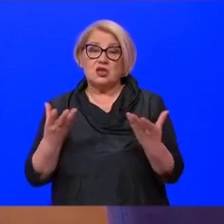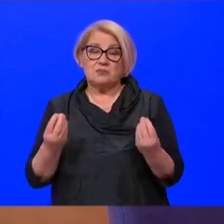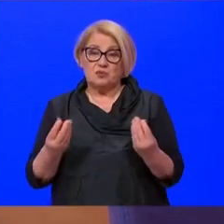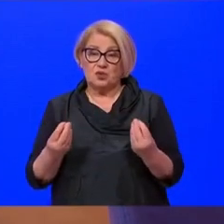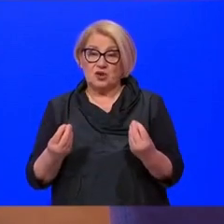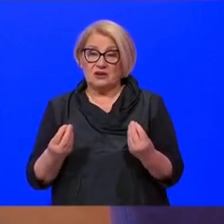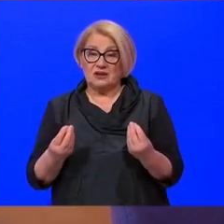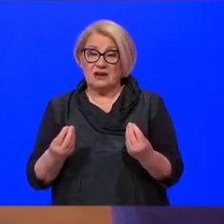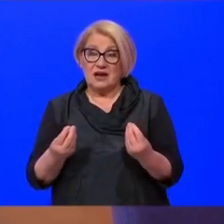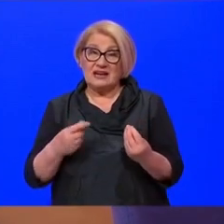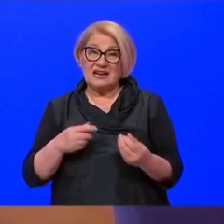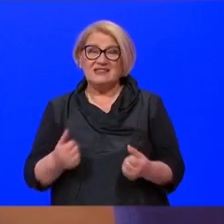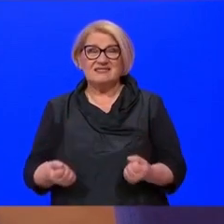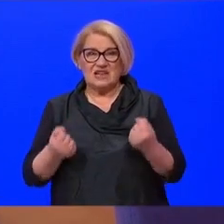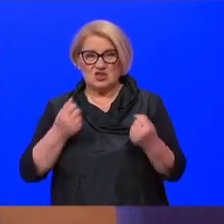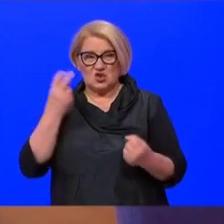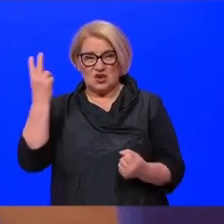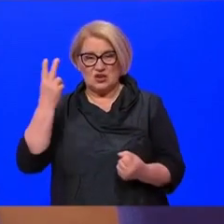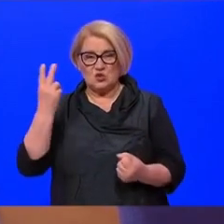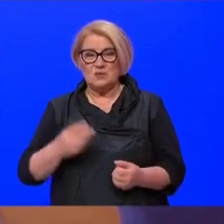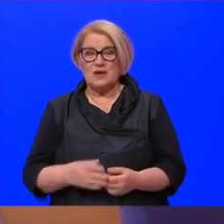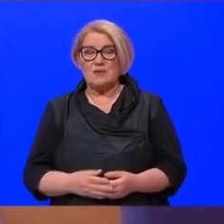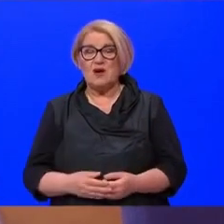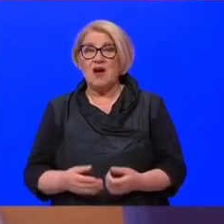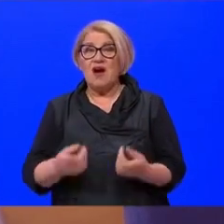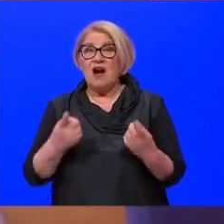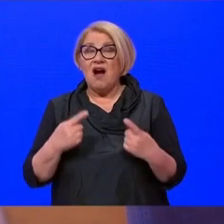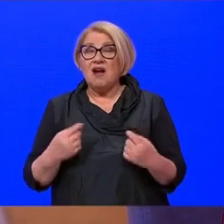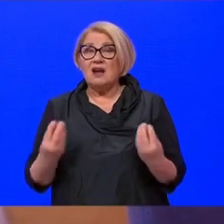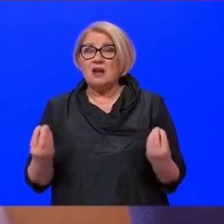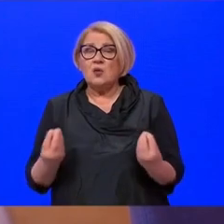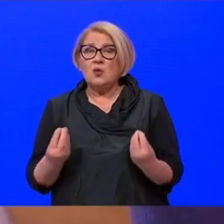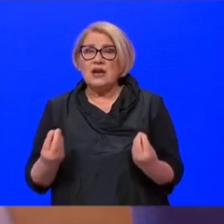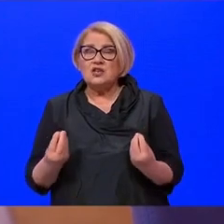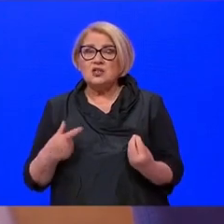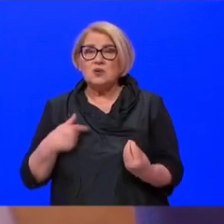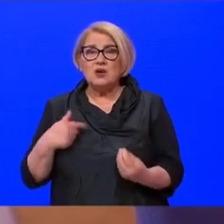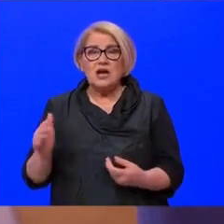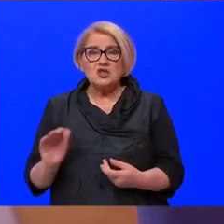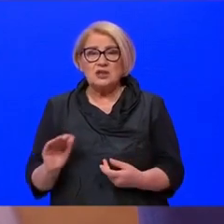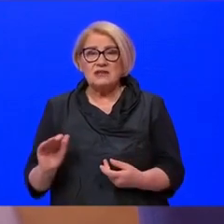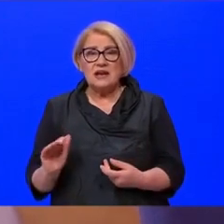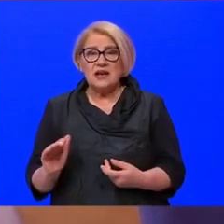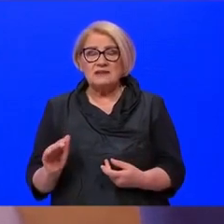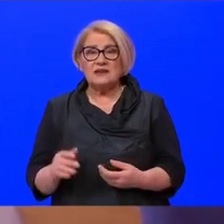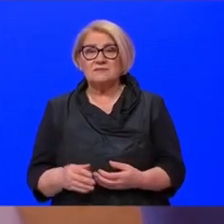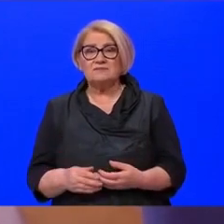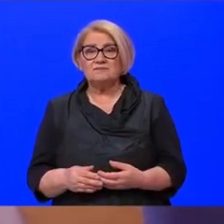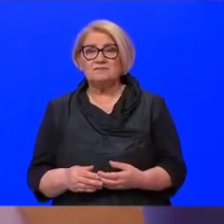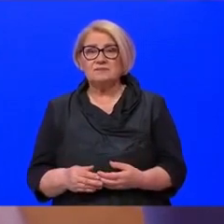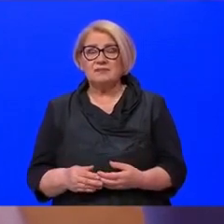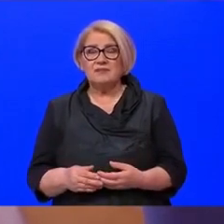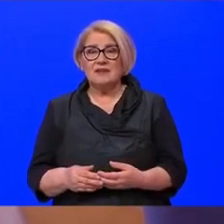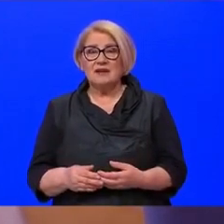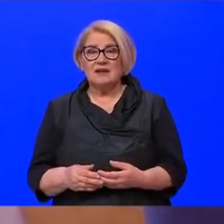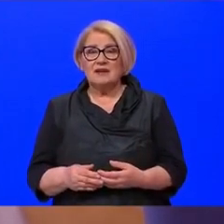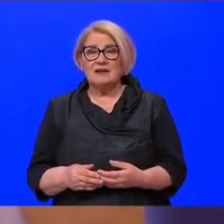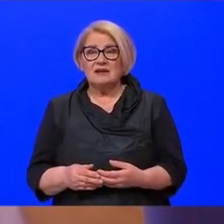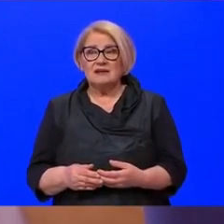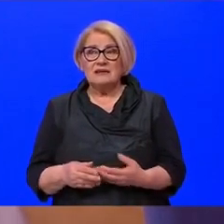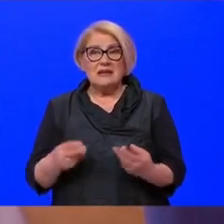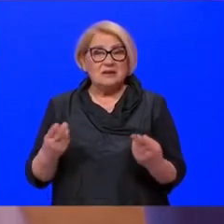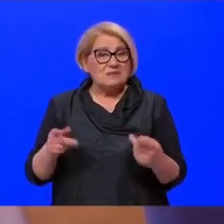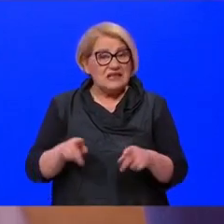on priča, ali ga mi ne razumijemo. Ali možda u nečemu naše dijete nije jednako